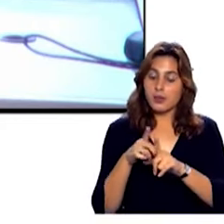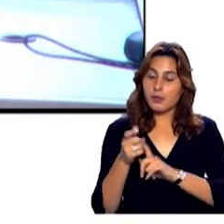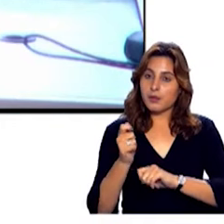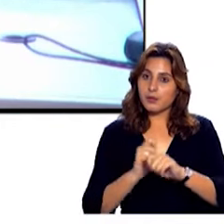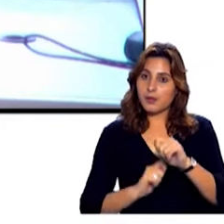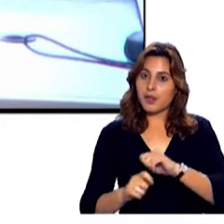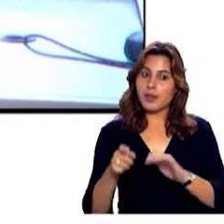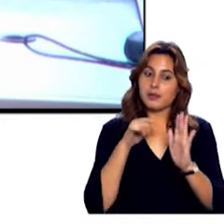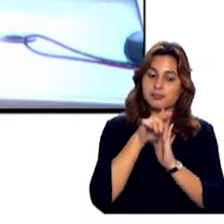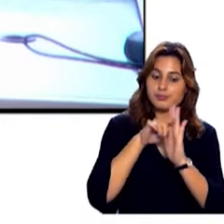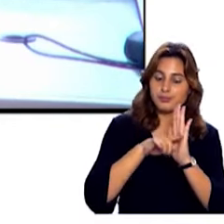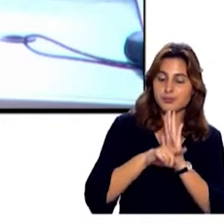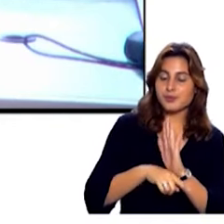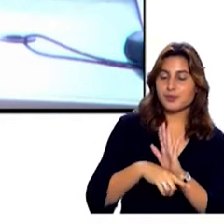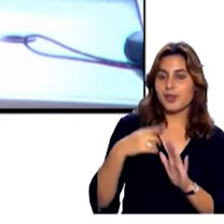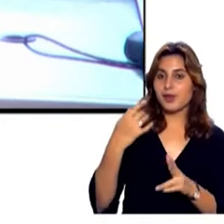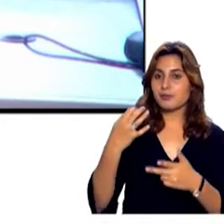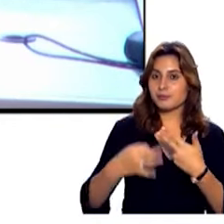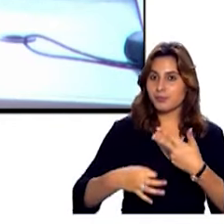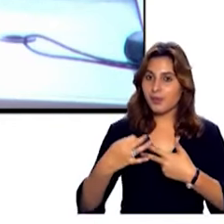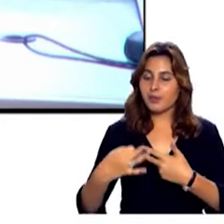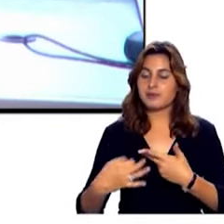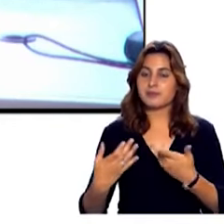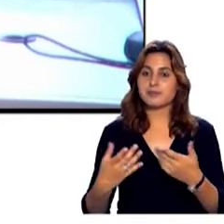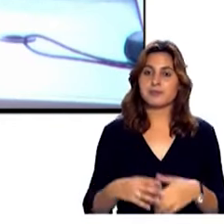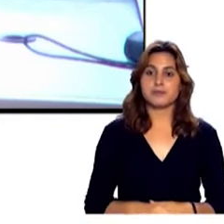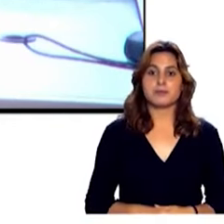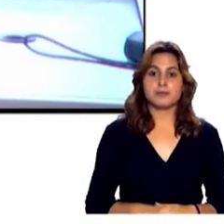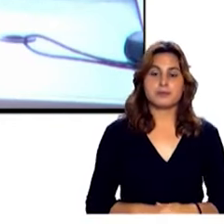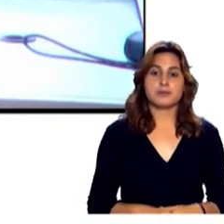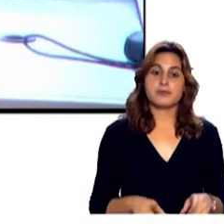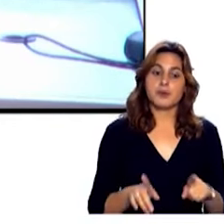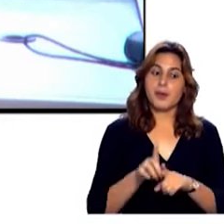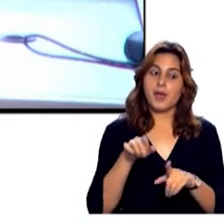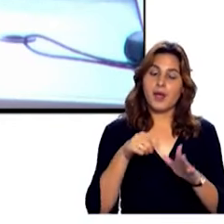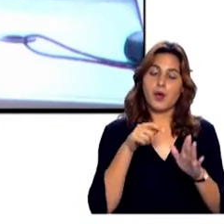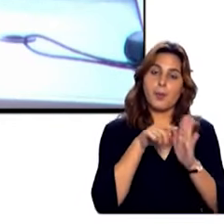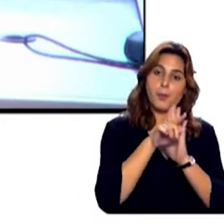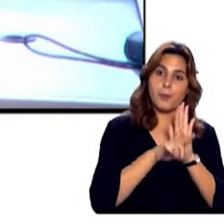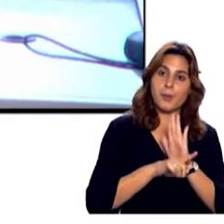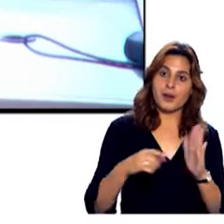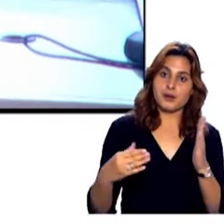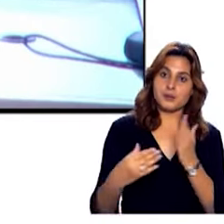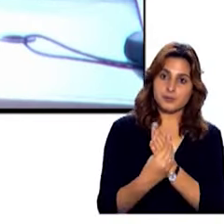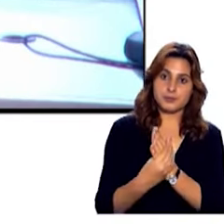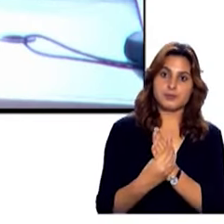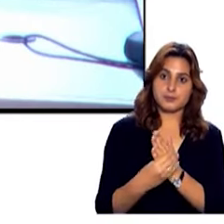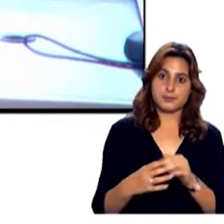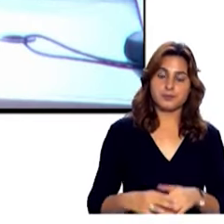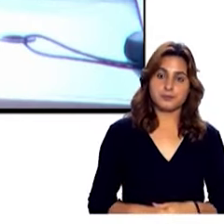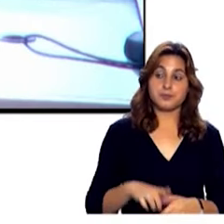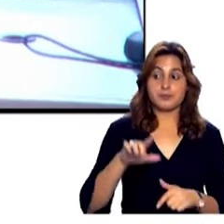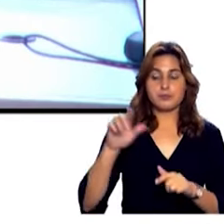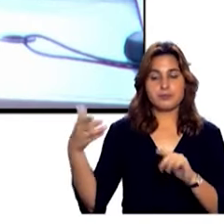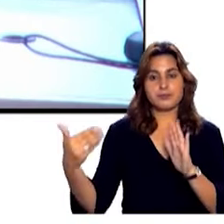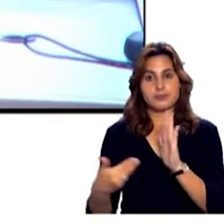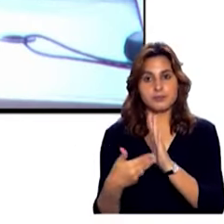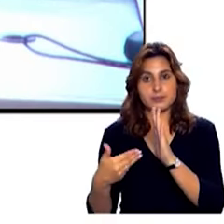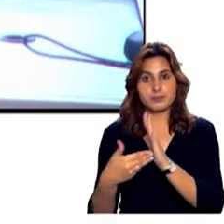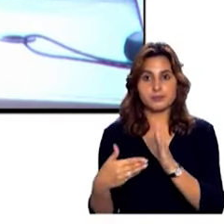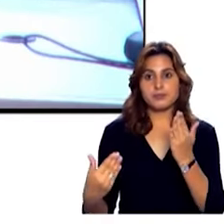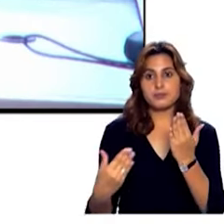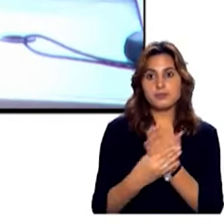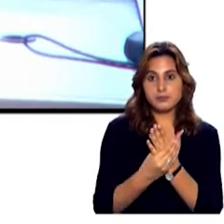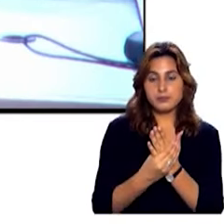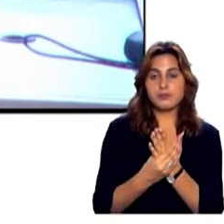requêtes ET TRS curieuses des requêtes a été supprimée en 1947 Pour